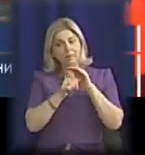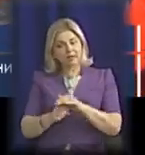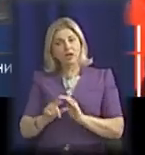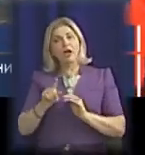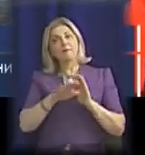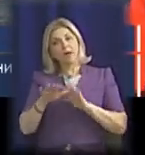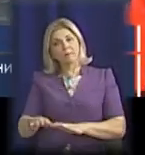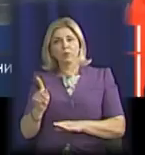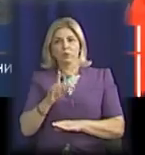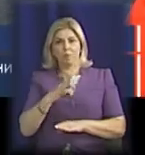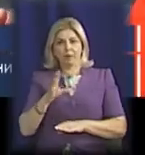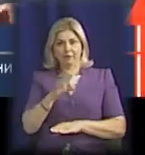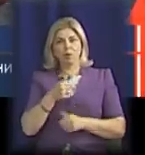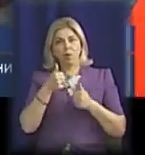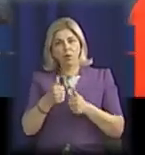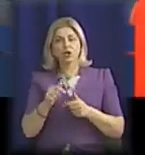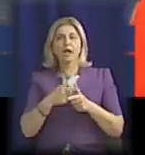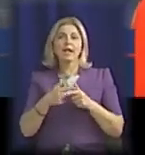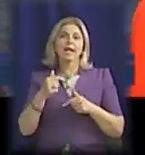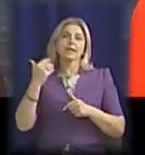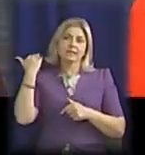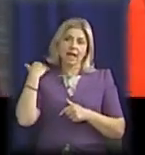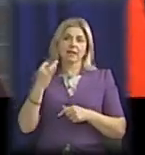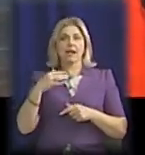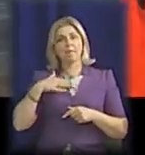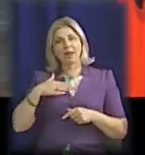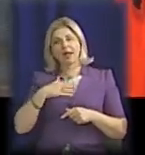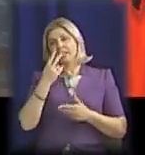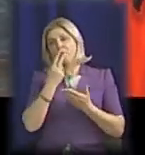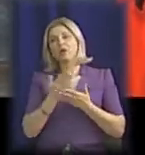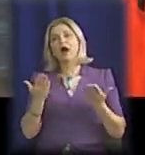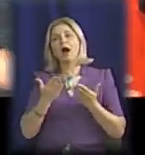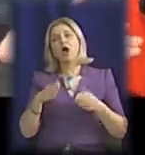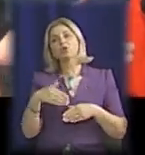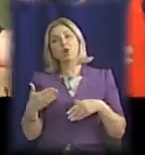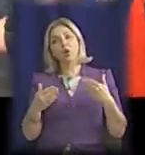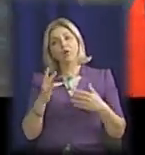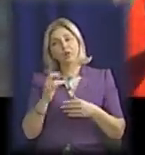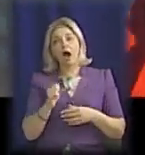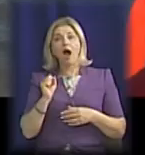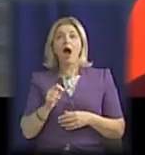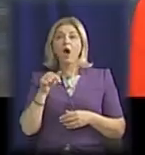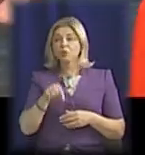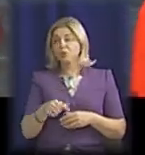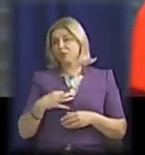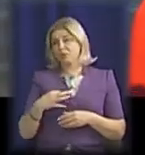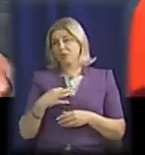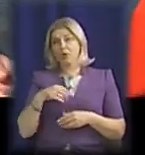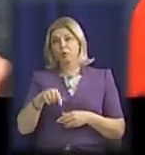добре, затягнутися або задній, або передній, смотря в яку сторону дує вітер. А тут байдуже